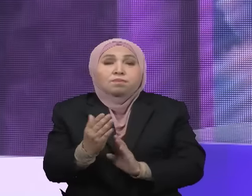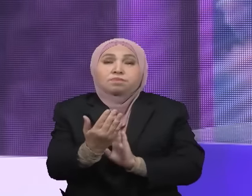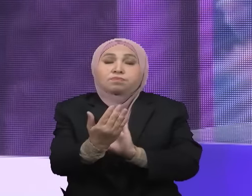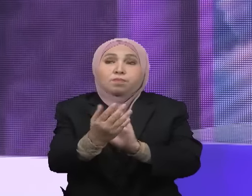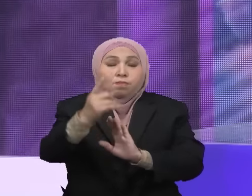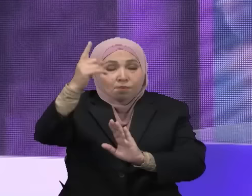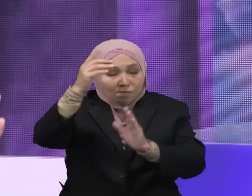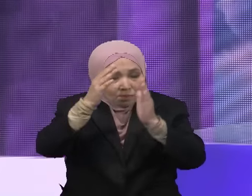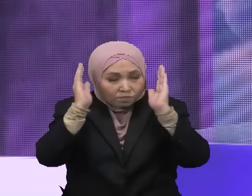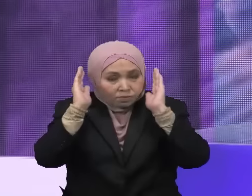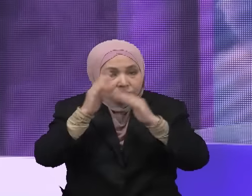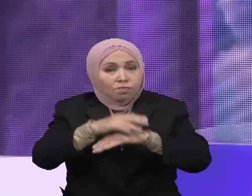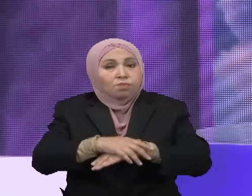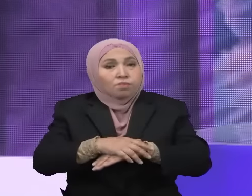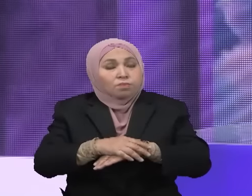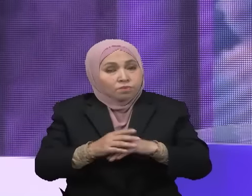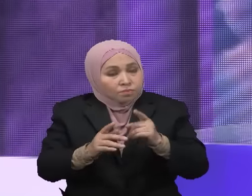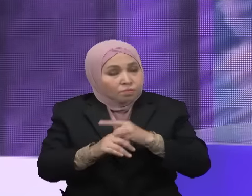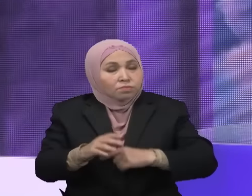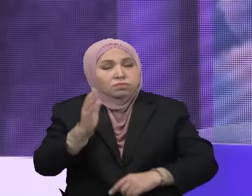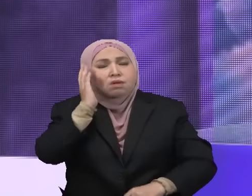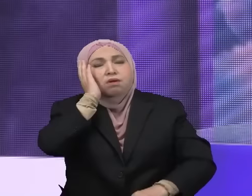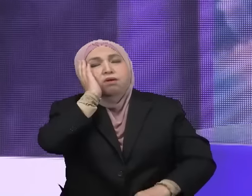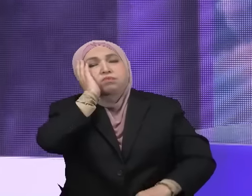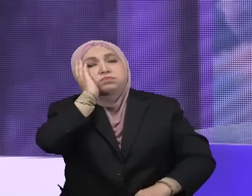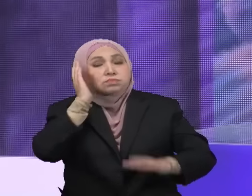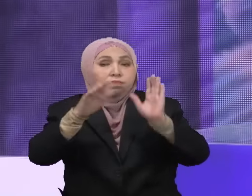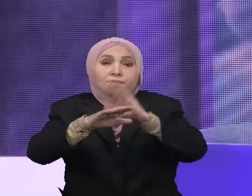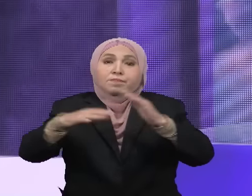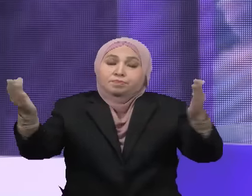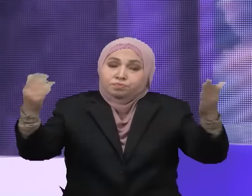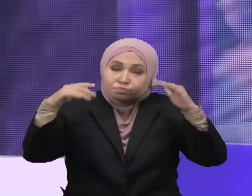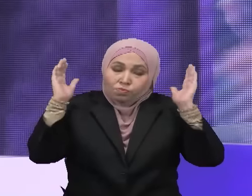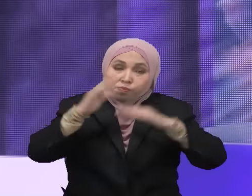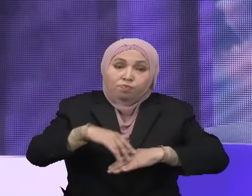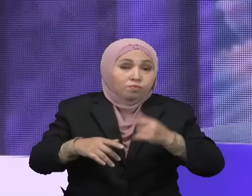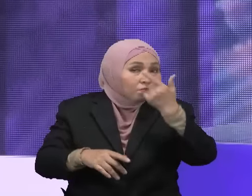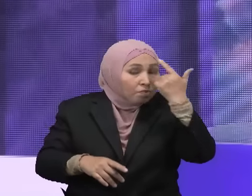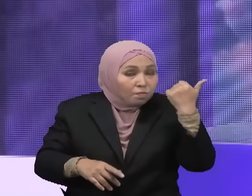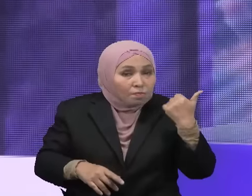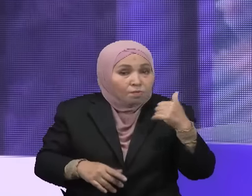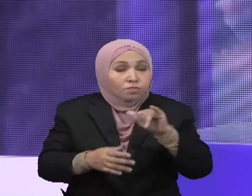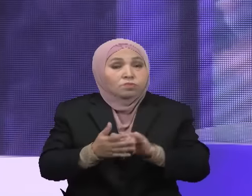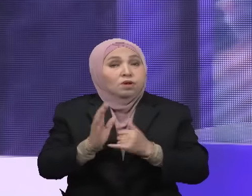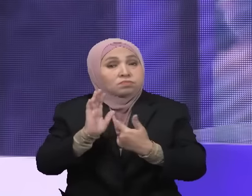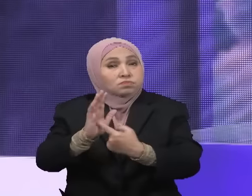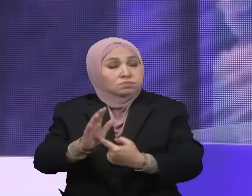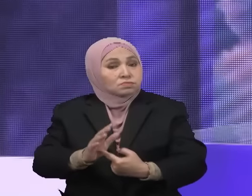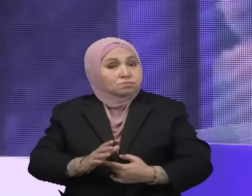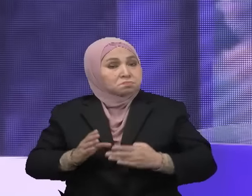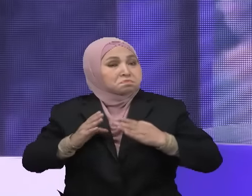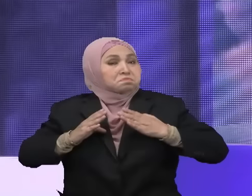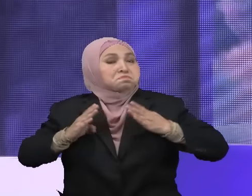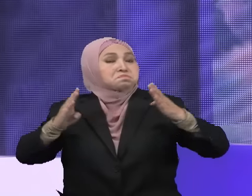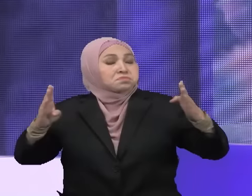menyembah ataupun solat Ustaz ya, bila diazan ataupun diajak untuk solat. Kerana kalau kita menunjukkan diri kita besar,